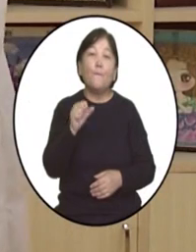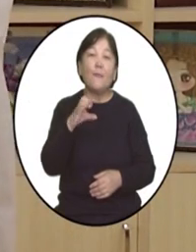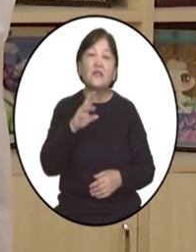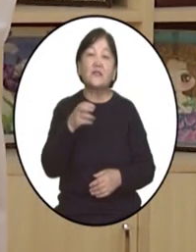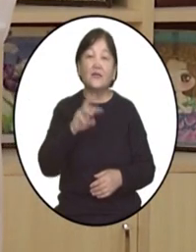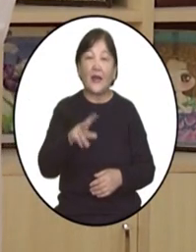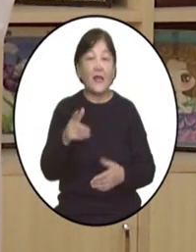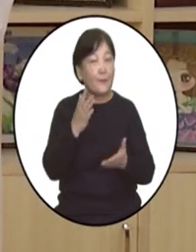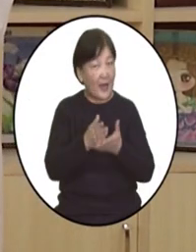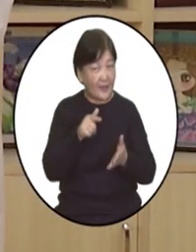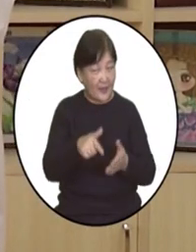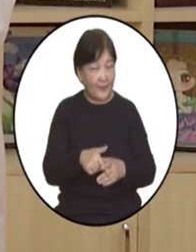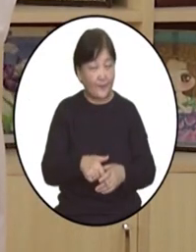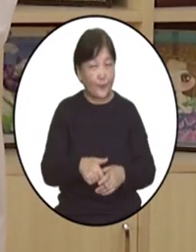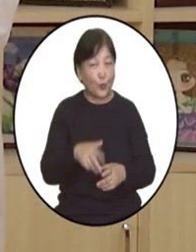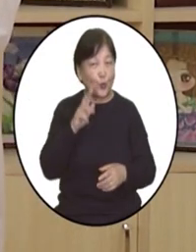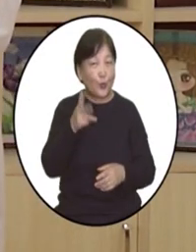маань